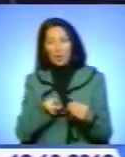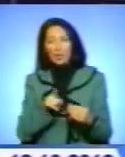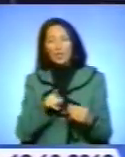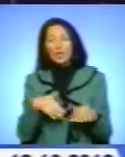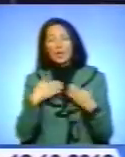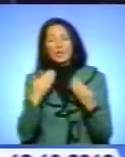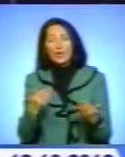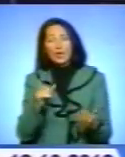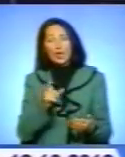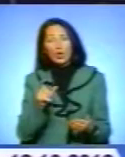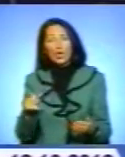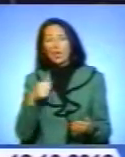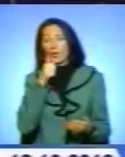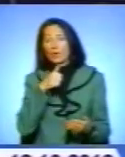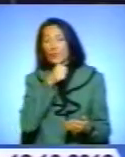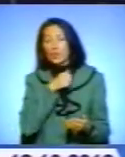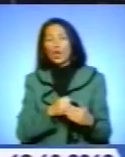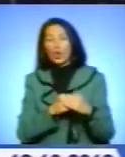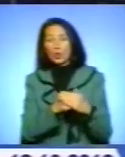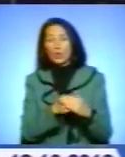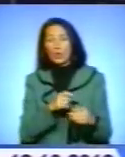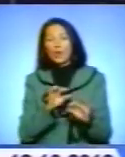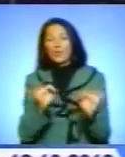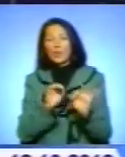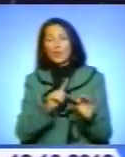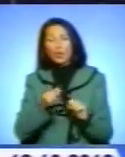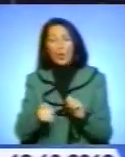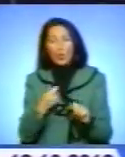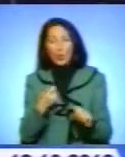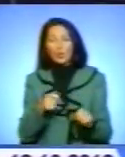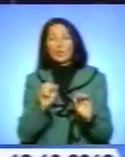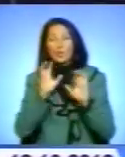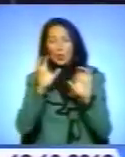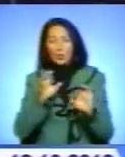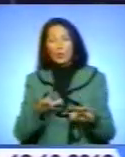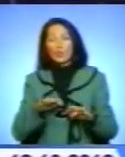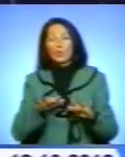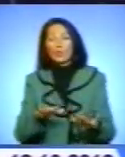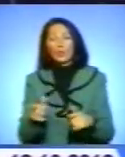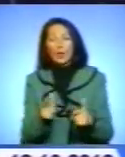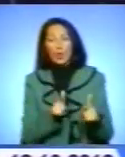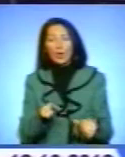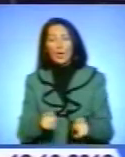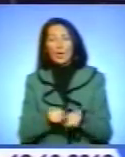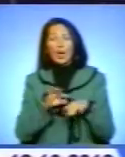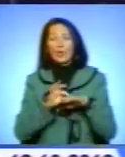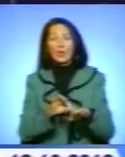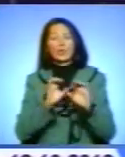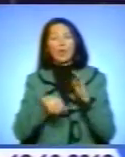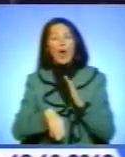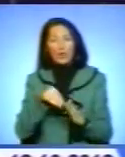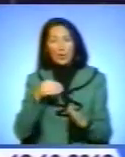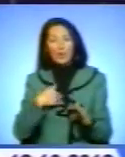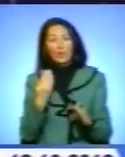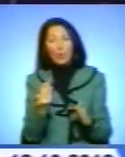конфіденційній основі. Інформацію щодо порушень чинного законодавства в ході підготовки і проведення виборів до Верховної Ради України ви